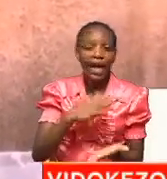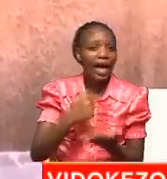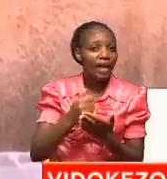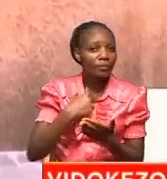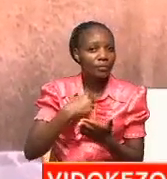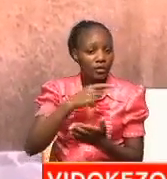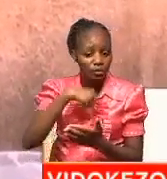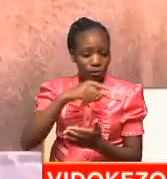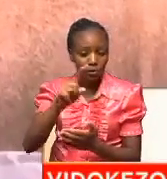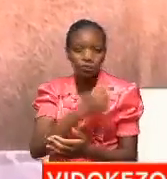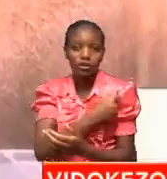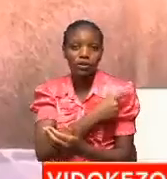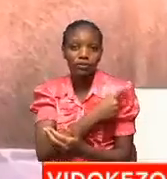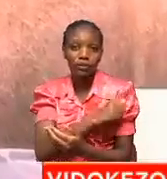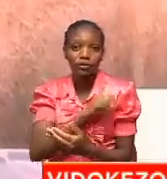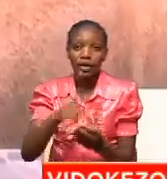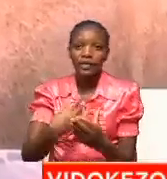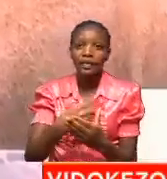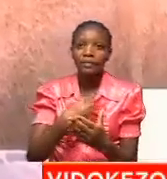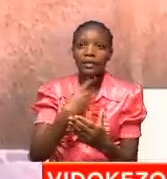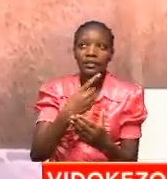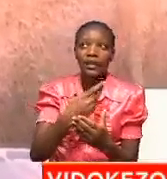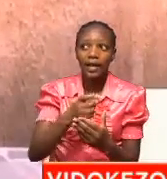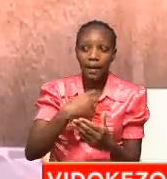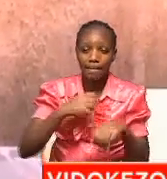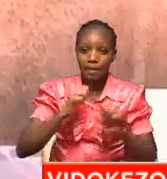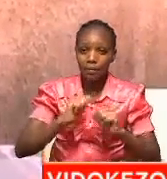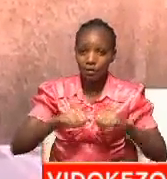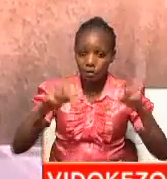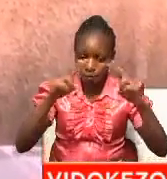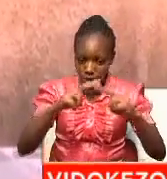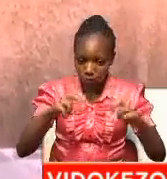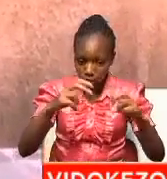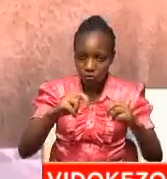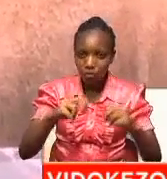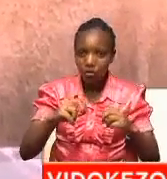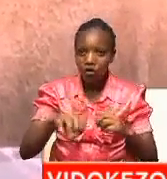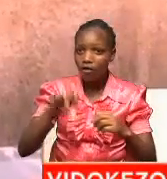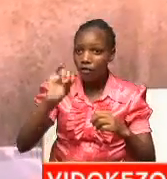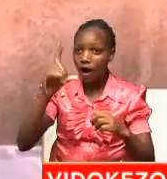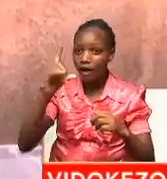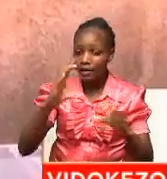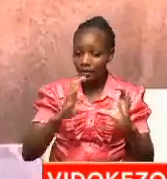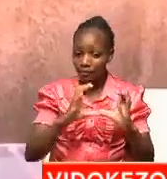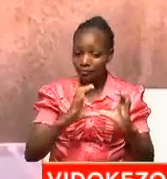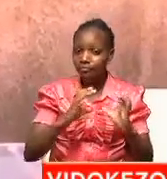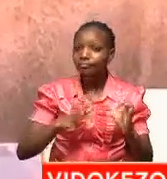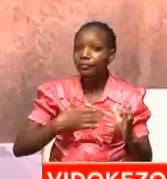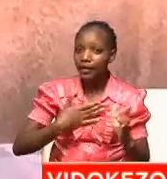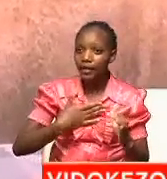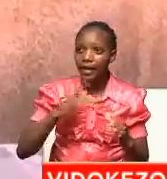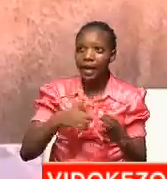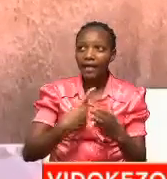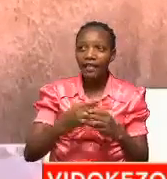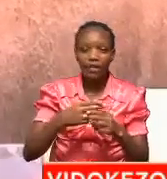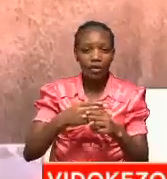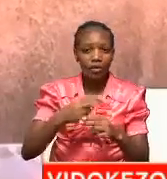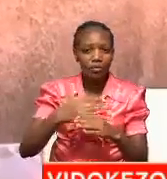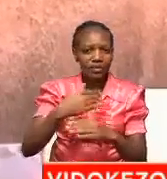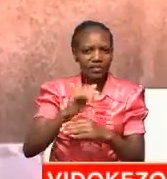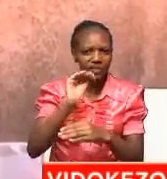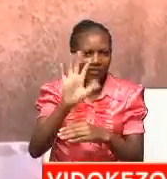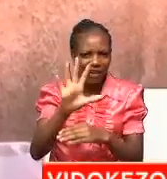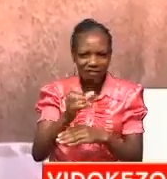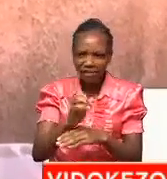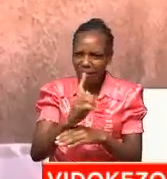tutaenda hospitali. Nikamwambia wacha nitafute ID tutoke tuende. Kitu dakika 5